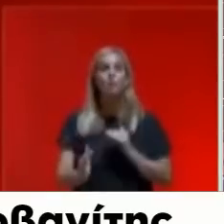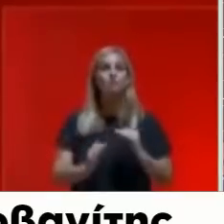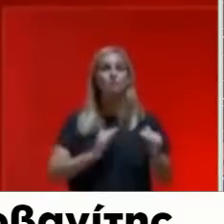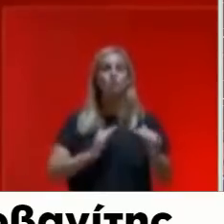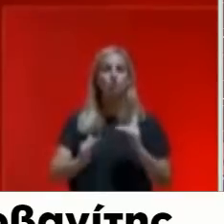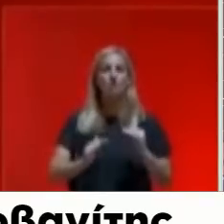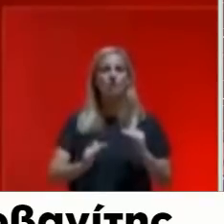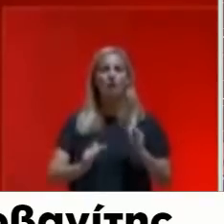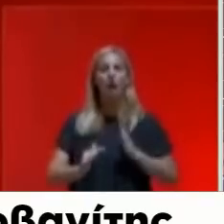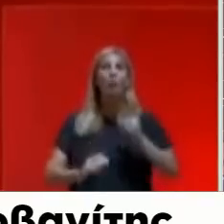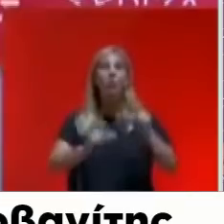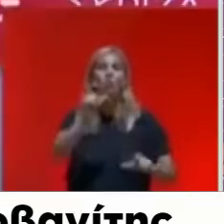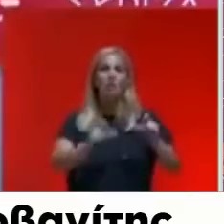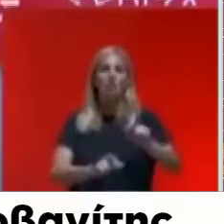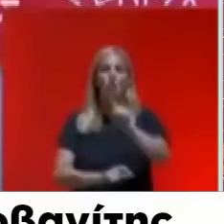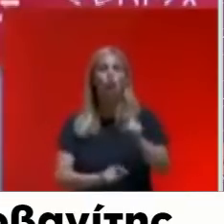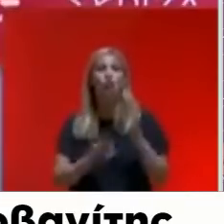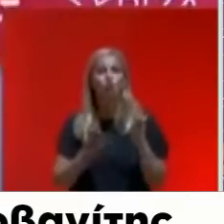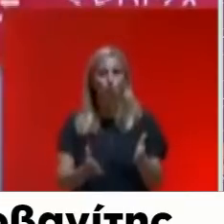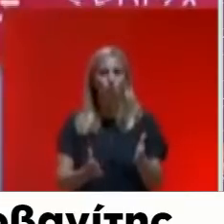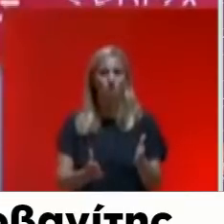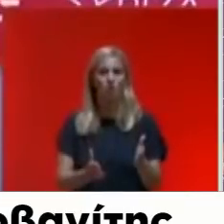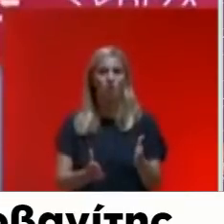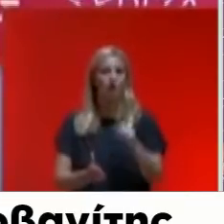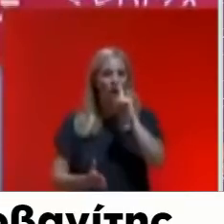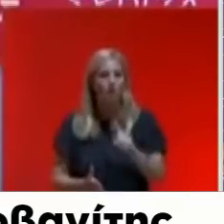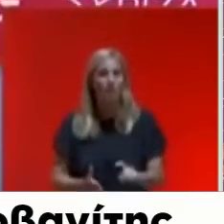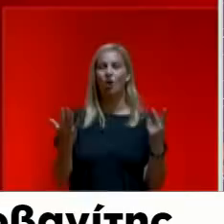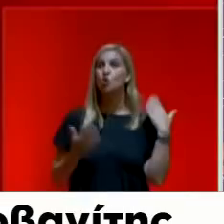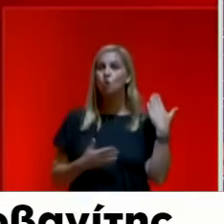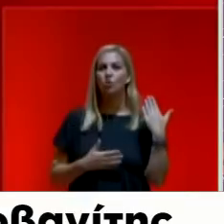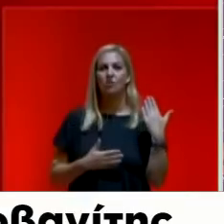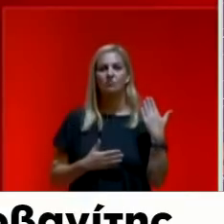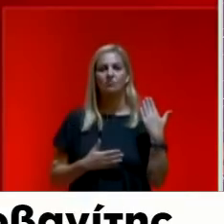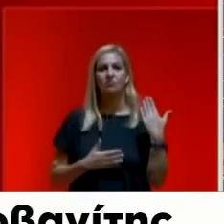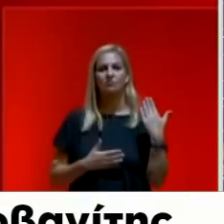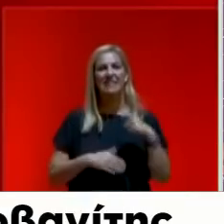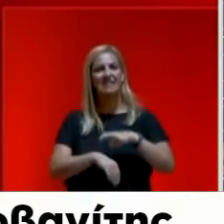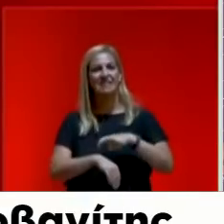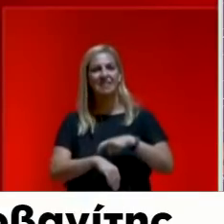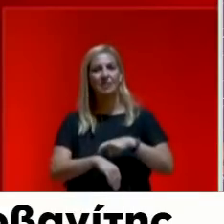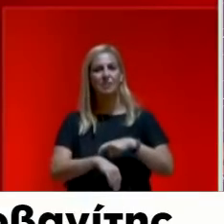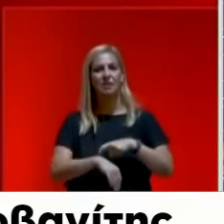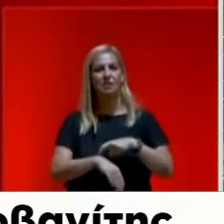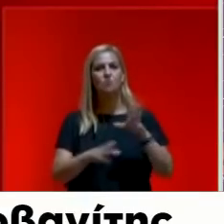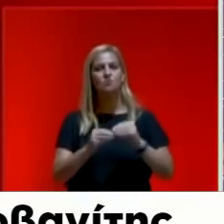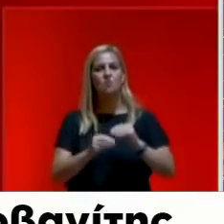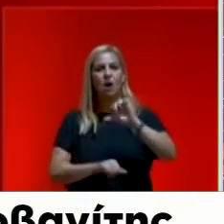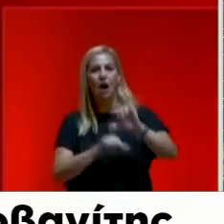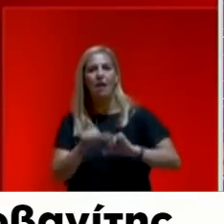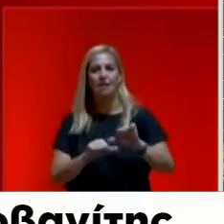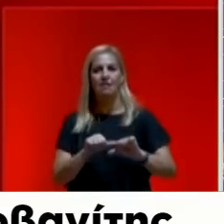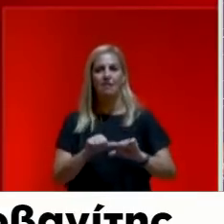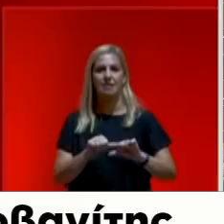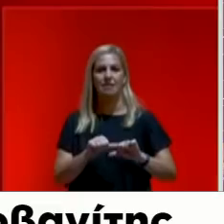κομμάτι της ενότητας και τη σύνθεση των πραγμάτων, γιατί θα είμαστε όλοι μαζί. Δεν θα είναι κάποιοι, όλοι θα είμαστε μαζί και πρέπει να είμαστε